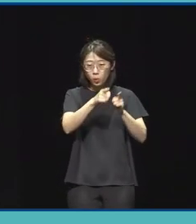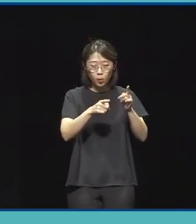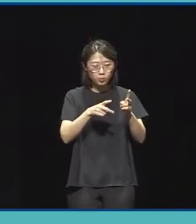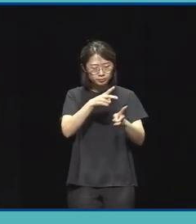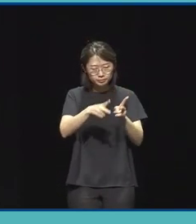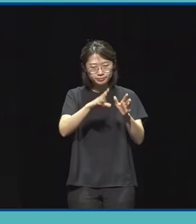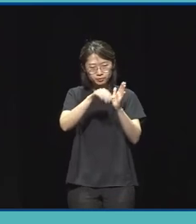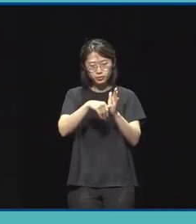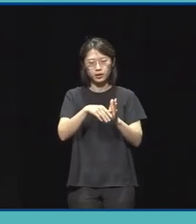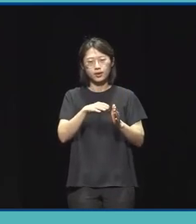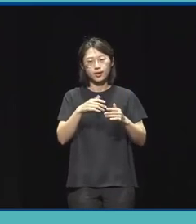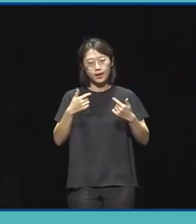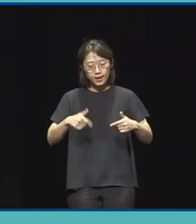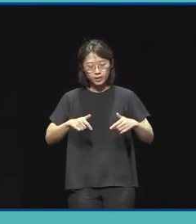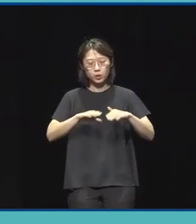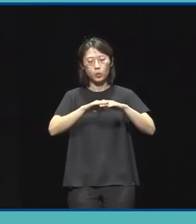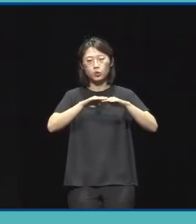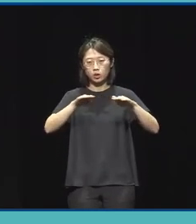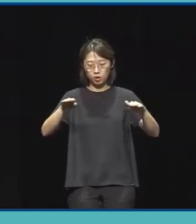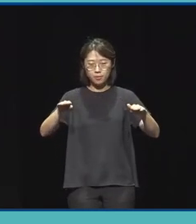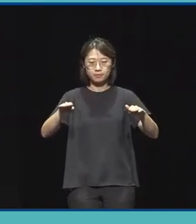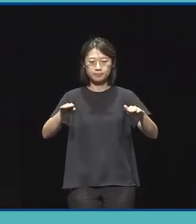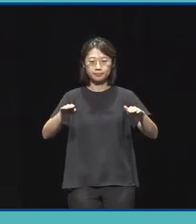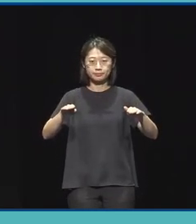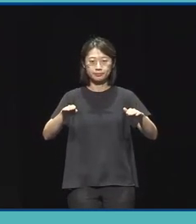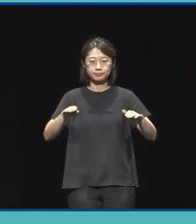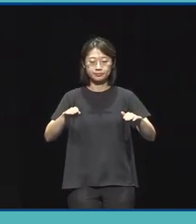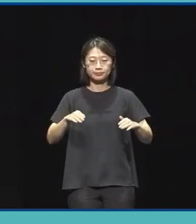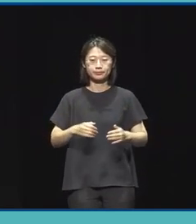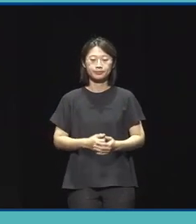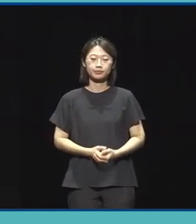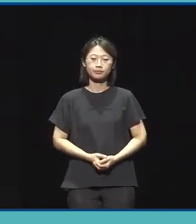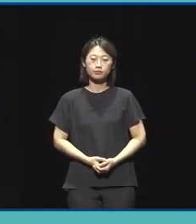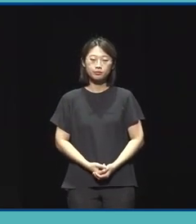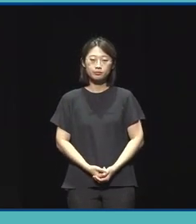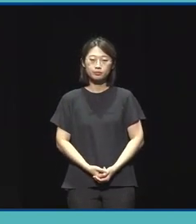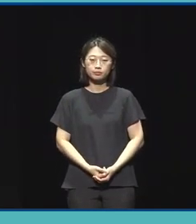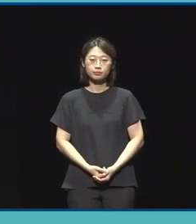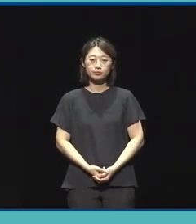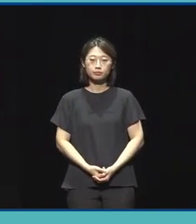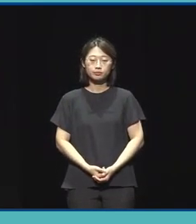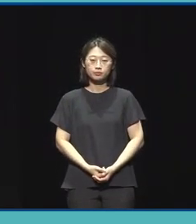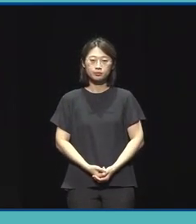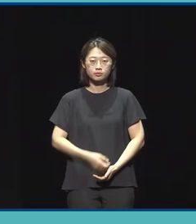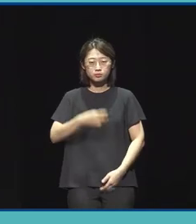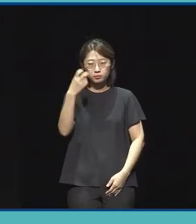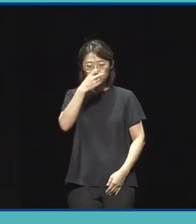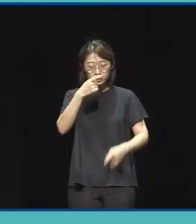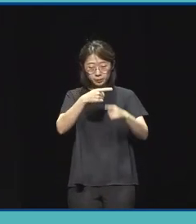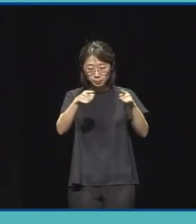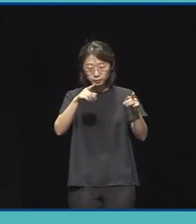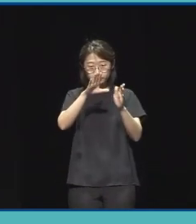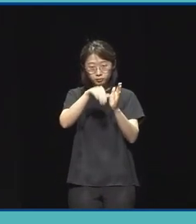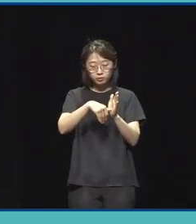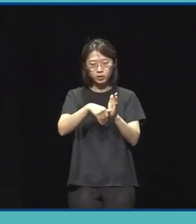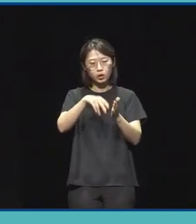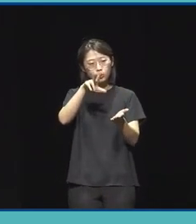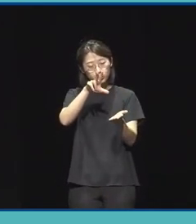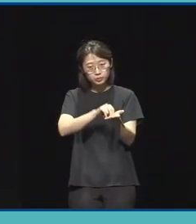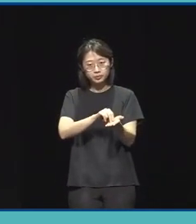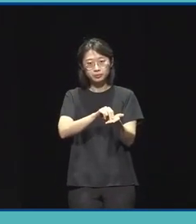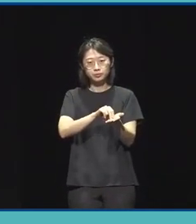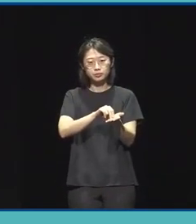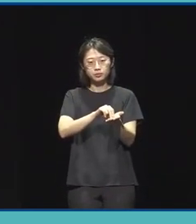공정하게 이루어지고 있다고 자신할 수도 있습니다 그럼에도 심의과정에서 발생할 수도 있는